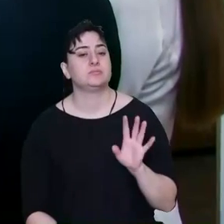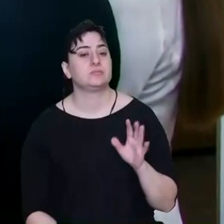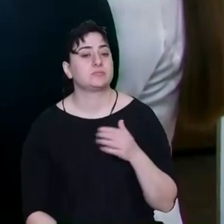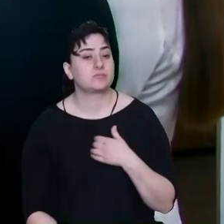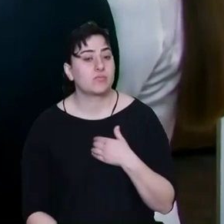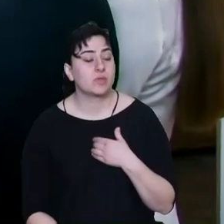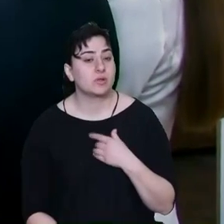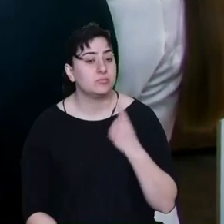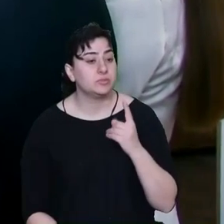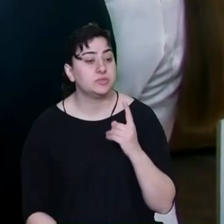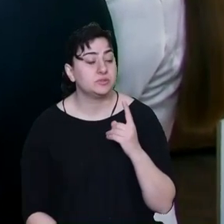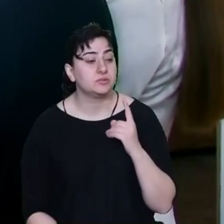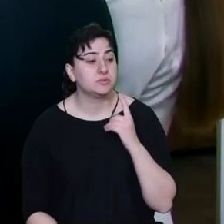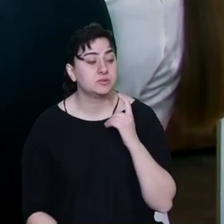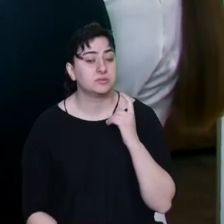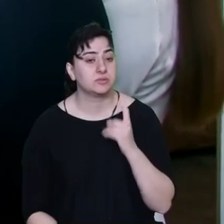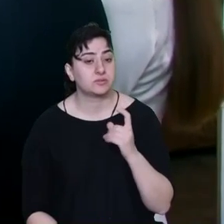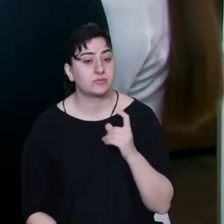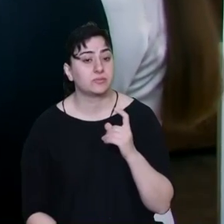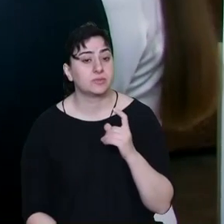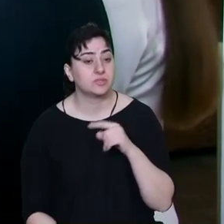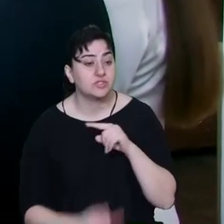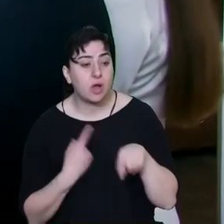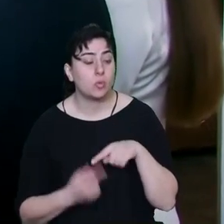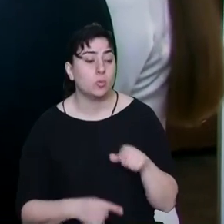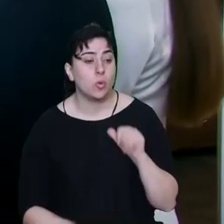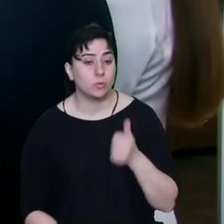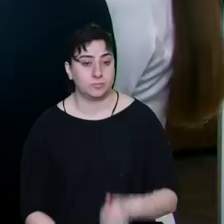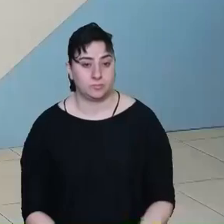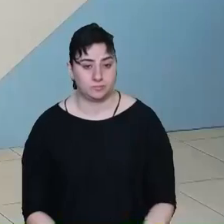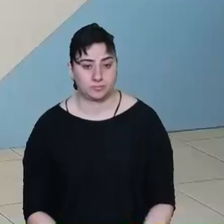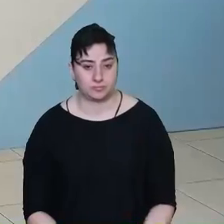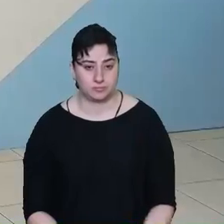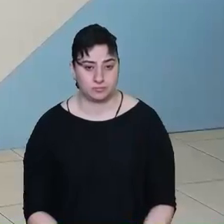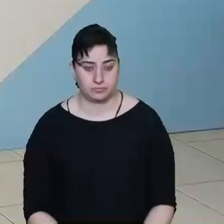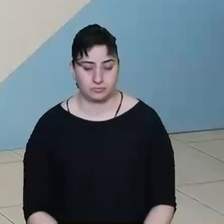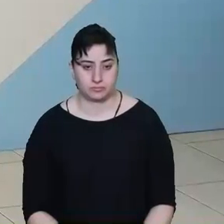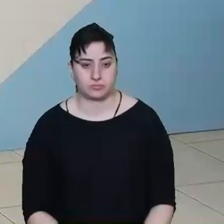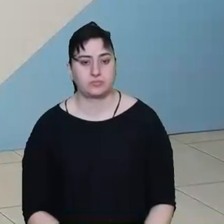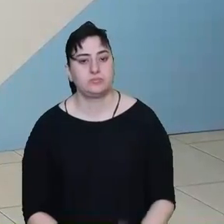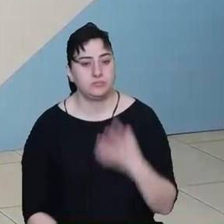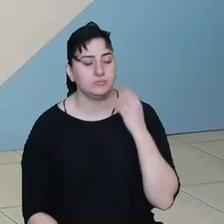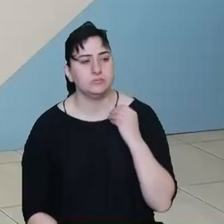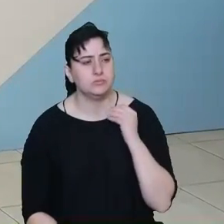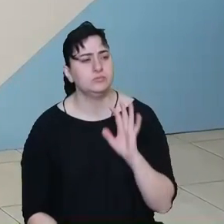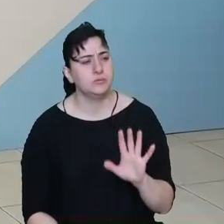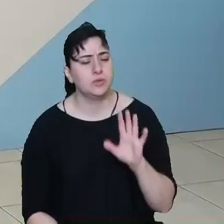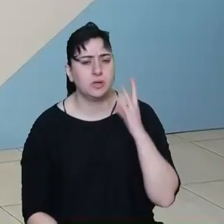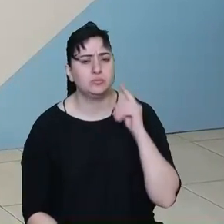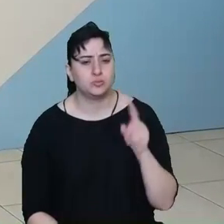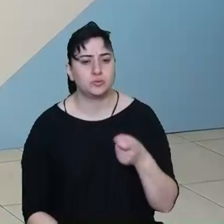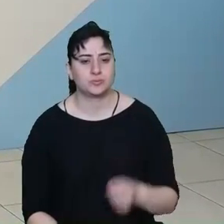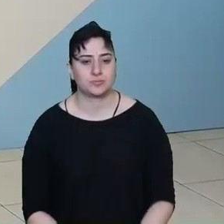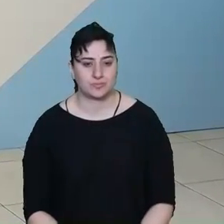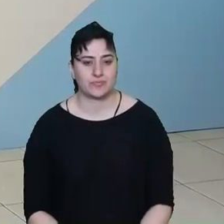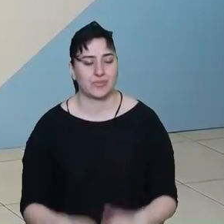beni sıkıştıracak bir cevapmış ve cevabı arıyoruz. Bu cevap da varmış. Ha dur, tamam. Tamam, buldum bir